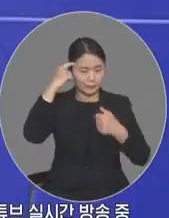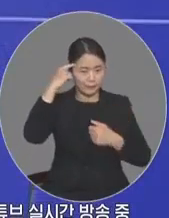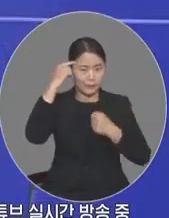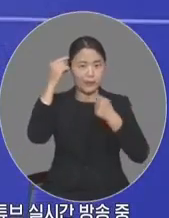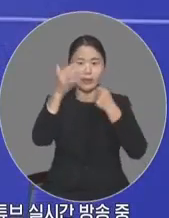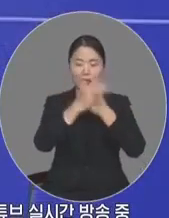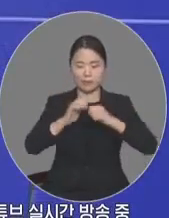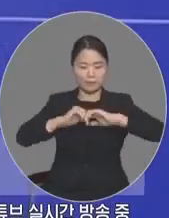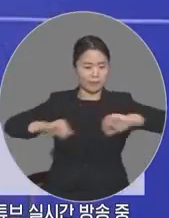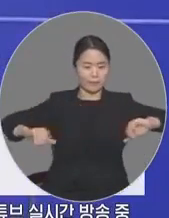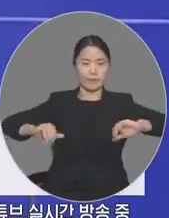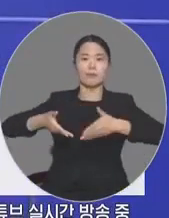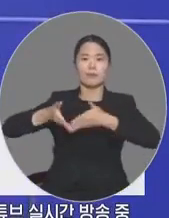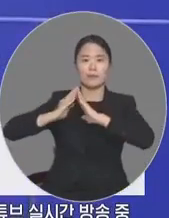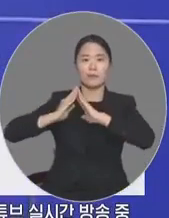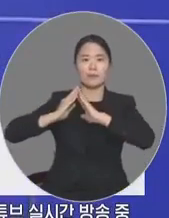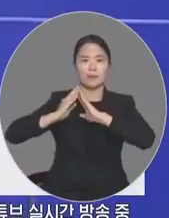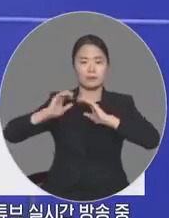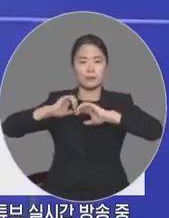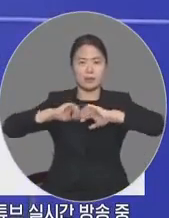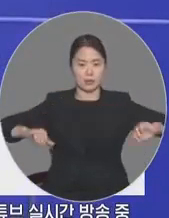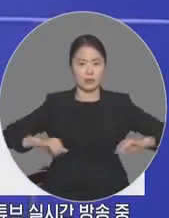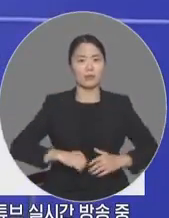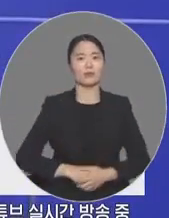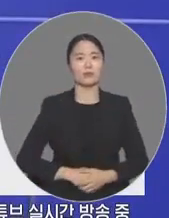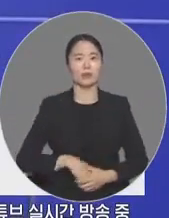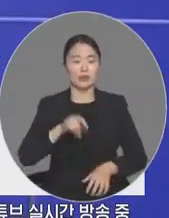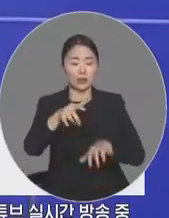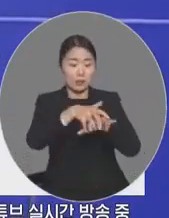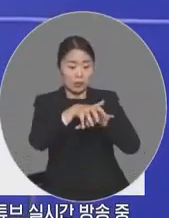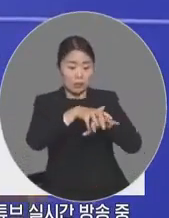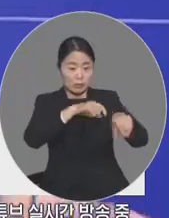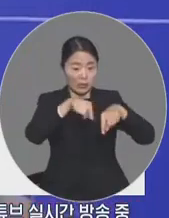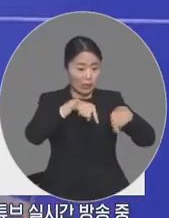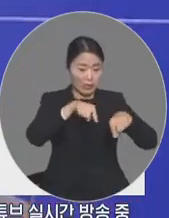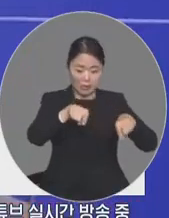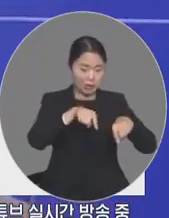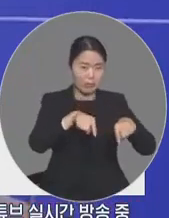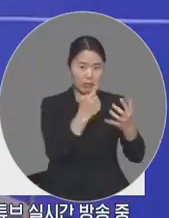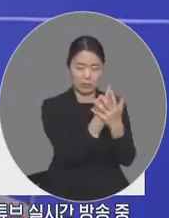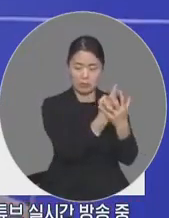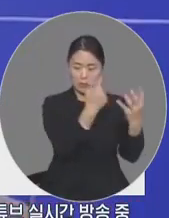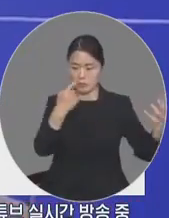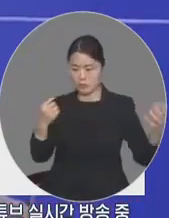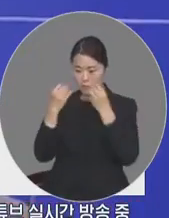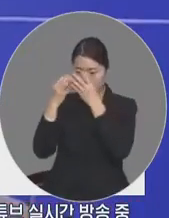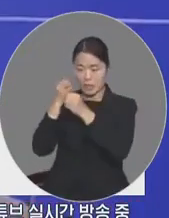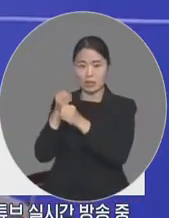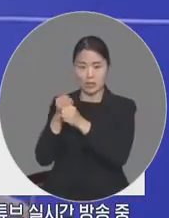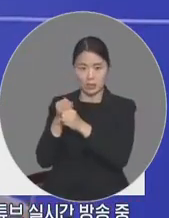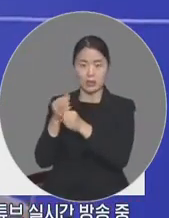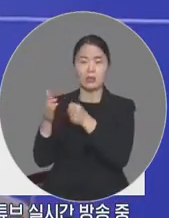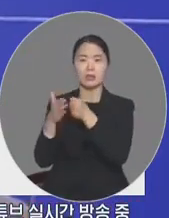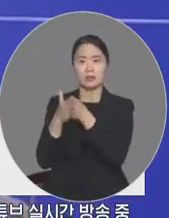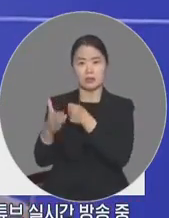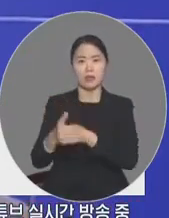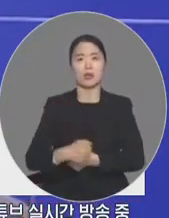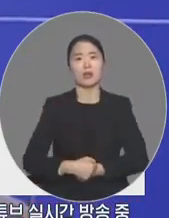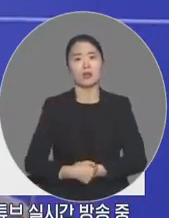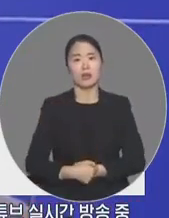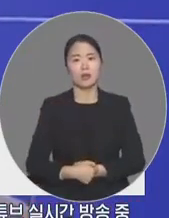제로 분되어 존속한 통솔 체제를 벗어나서 새로운 통솔 체제를 구성했기